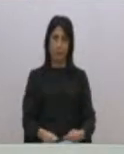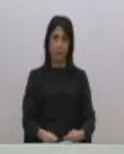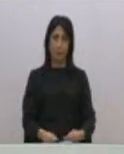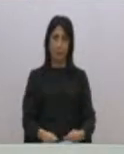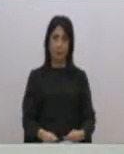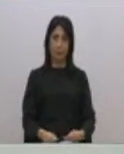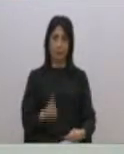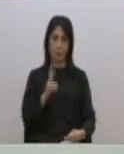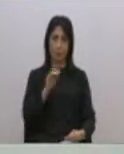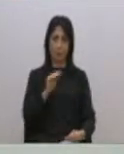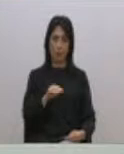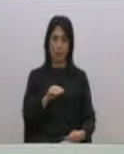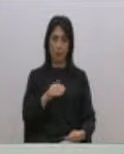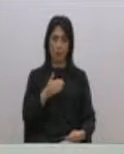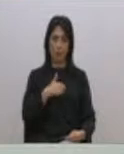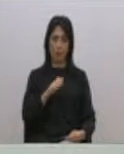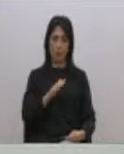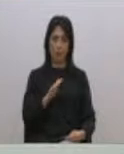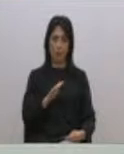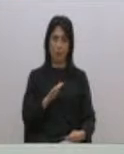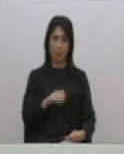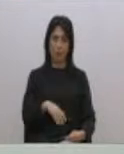გამოსვლა, კომიტეტებს არ სურთ,